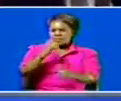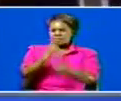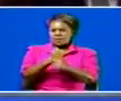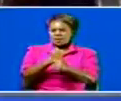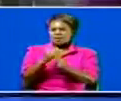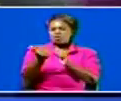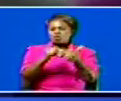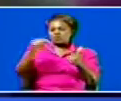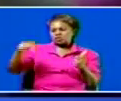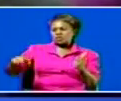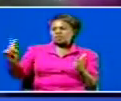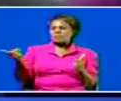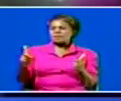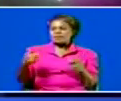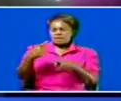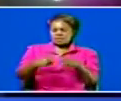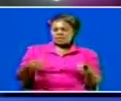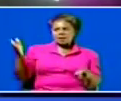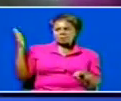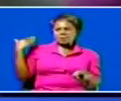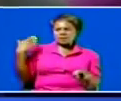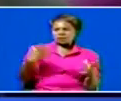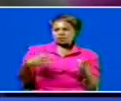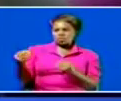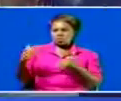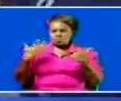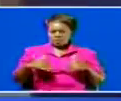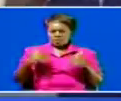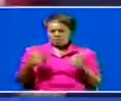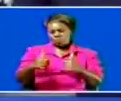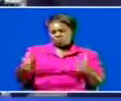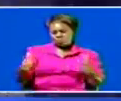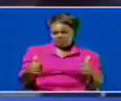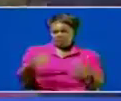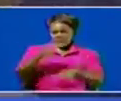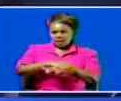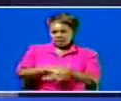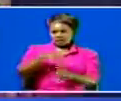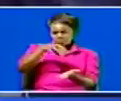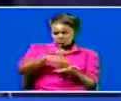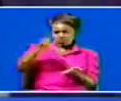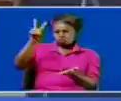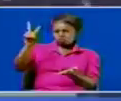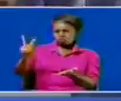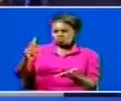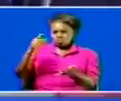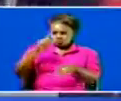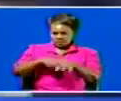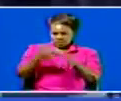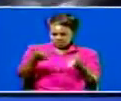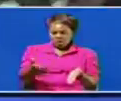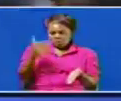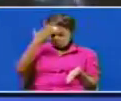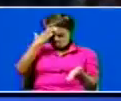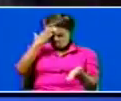ya Nairobi. Kama last year tumeenda tukacheza michezo vizuri, tukakuwa namba 2. Hata hii mara tumejua kucheza